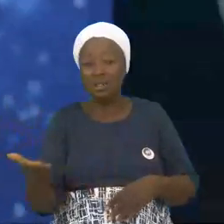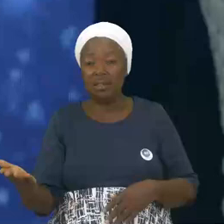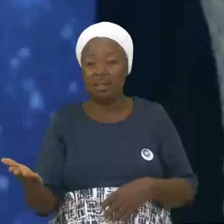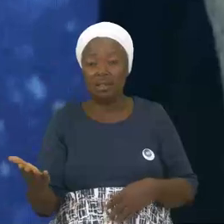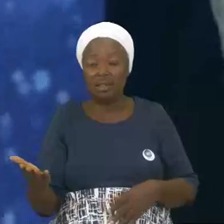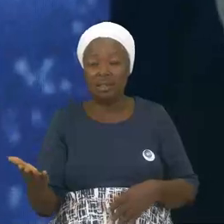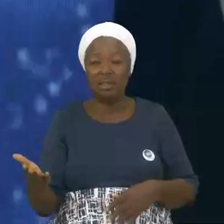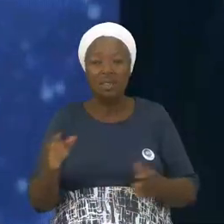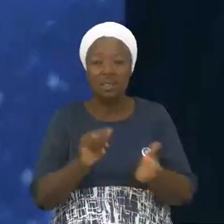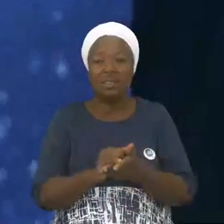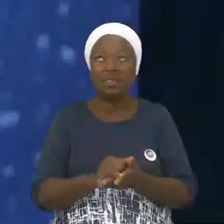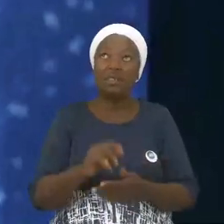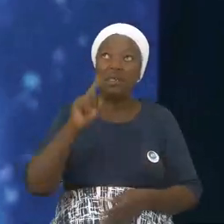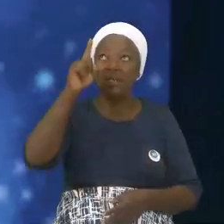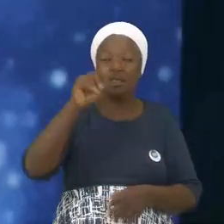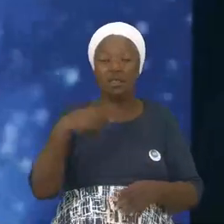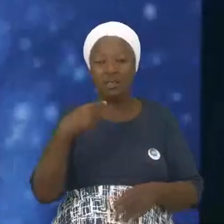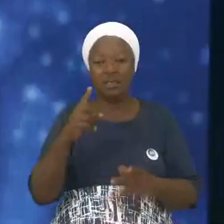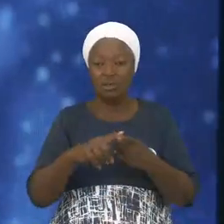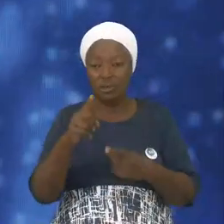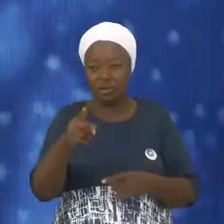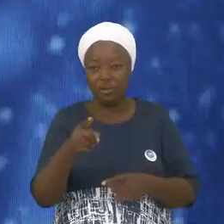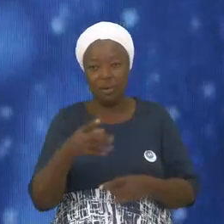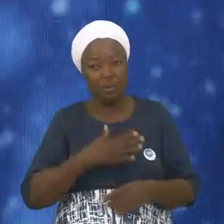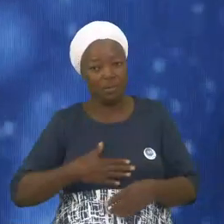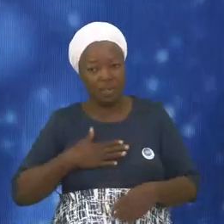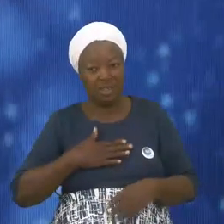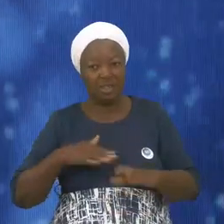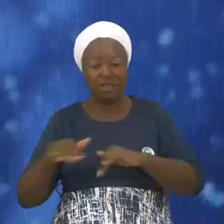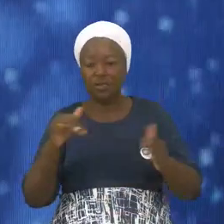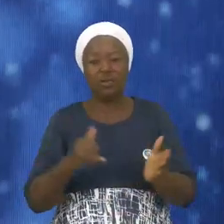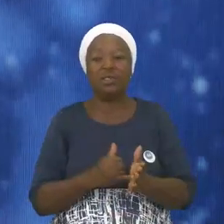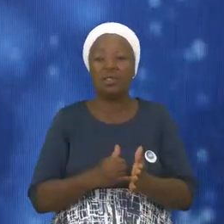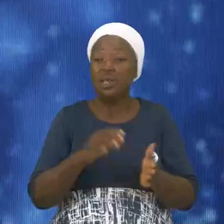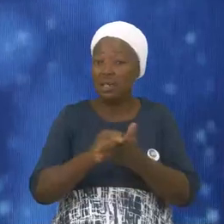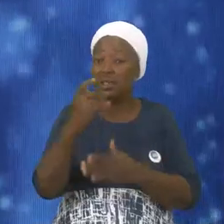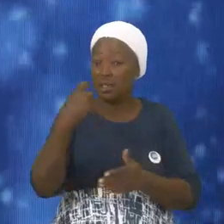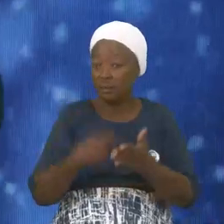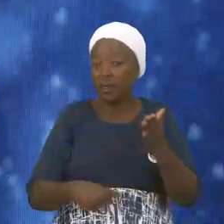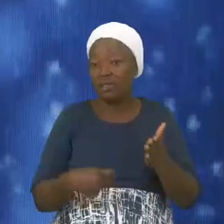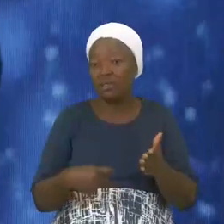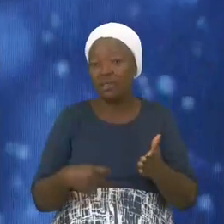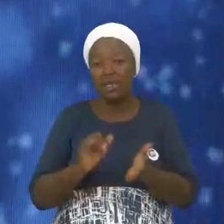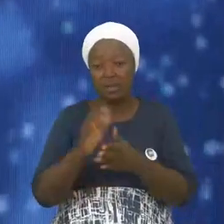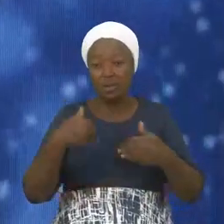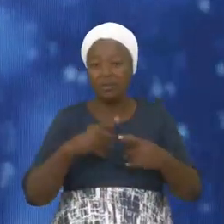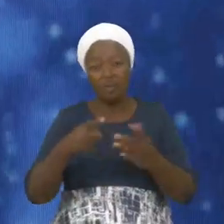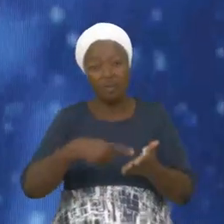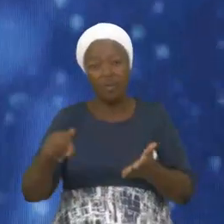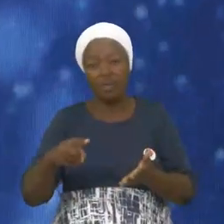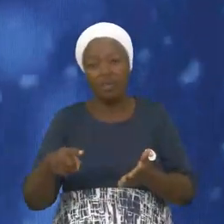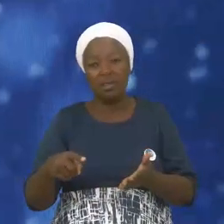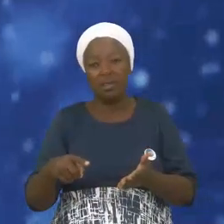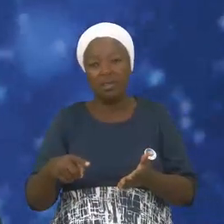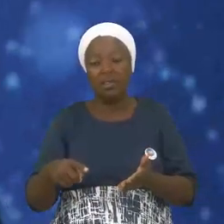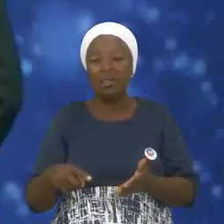attention. Et quel que soit ce qu'il te dit, fais-le. Ça, c'est le